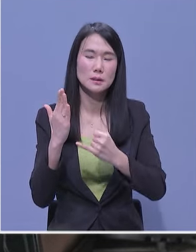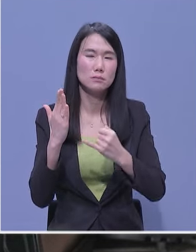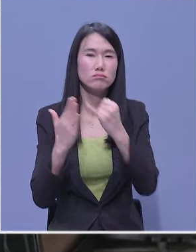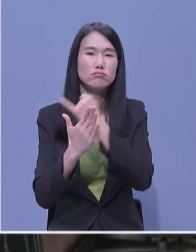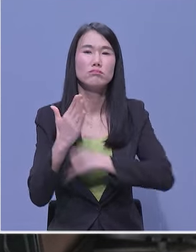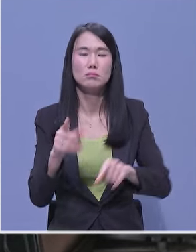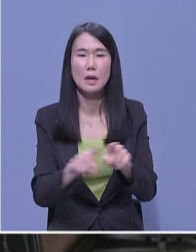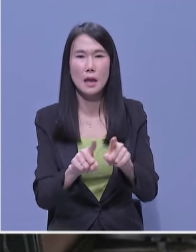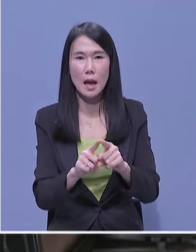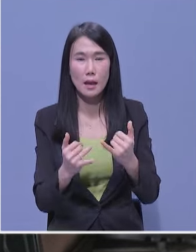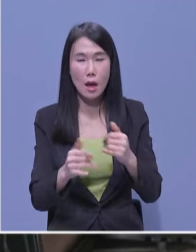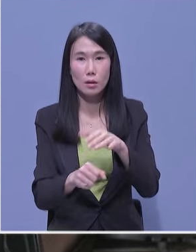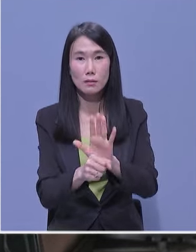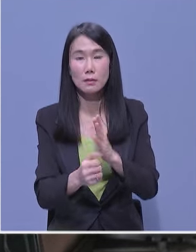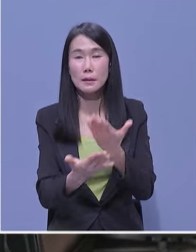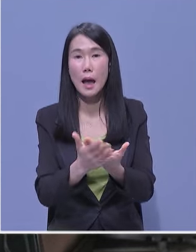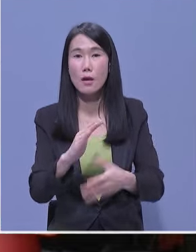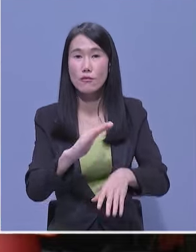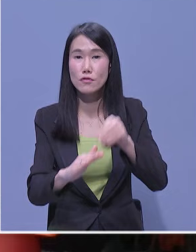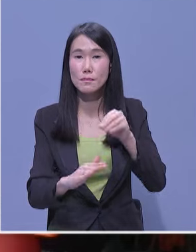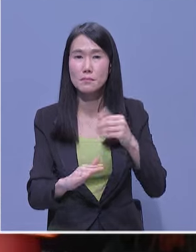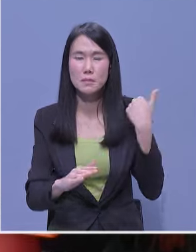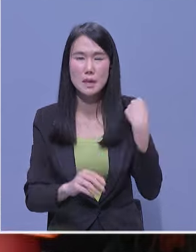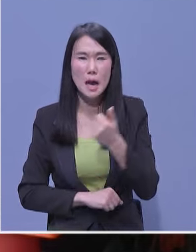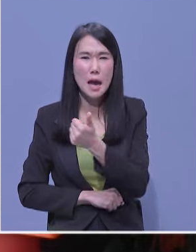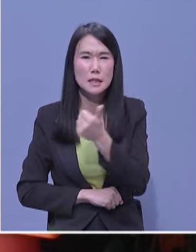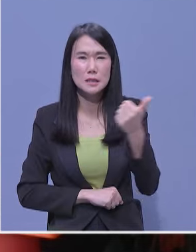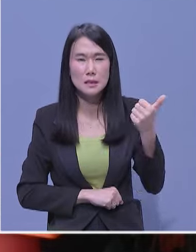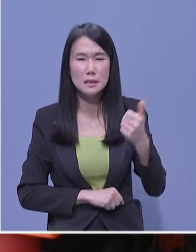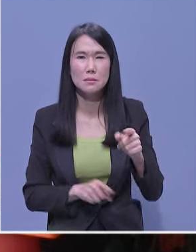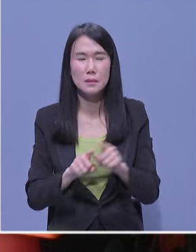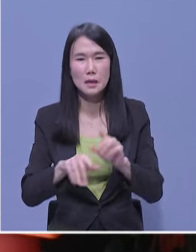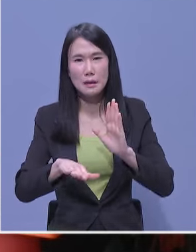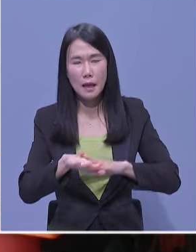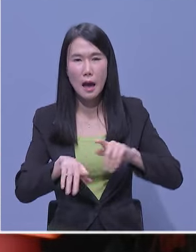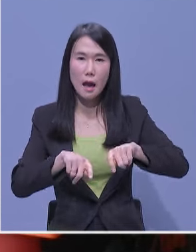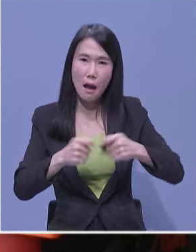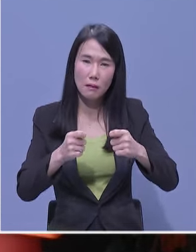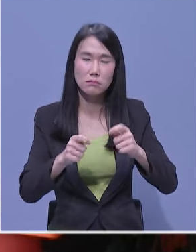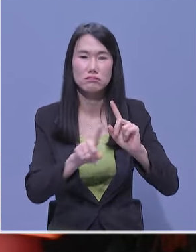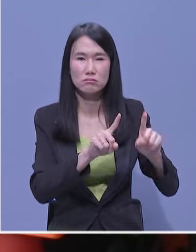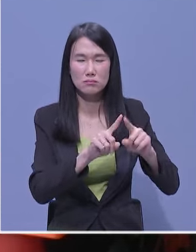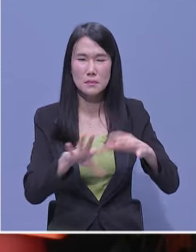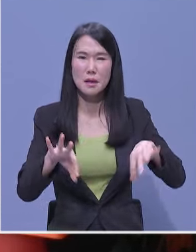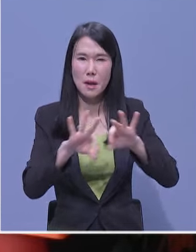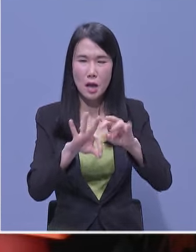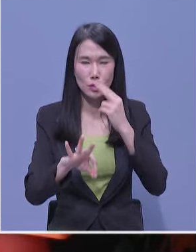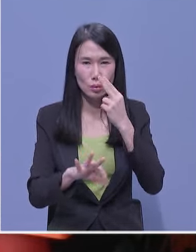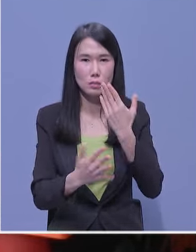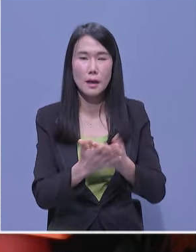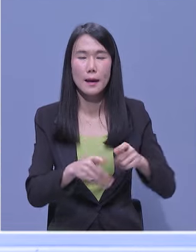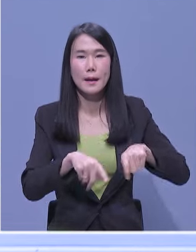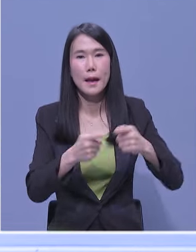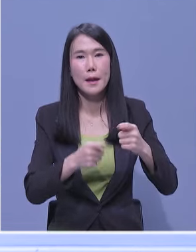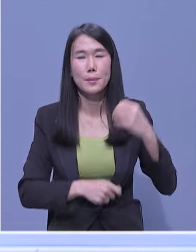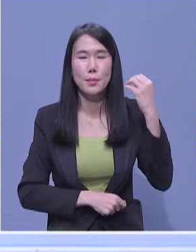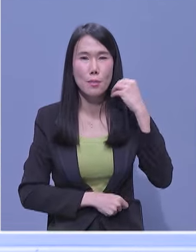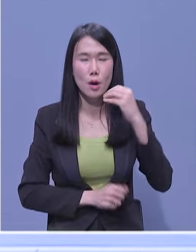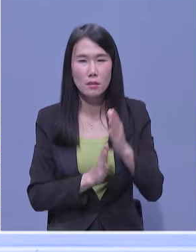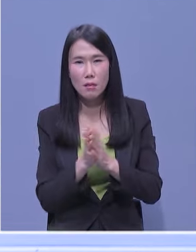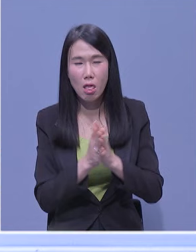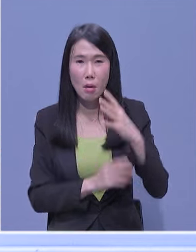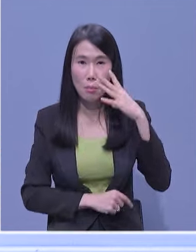และไม่ใช่แค่ค่าดุดส้วมอือย่าที่มีค่าหัวคิวค่าอะไรที่ทหารเกงก็จำใจอ่ะนั่นน่ะสิเนี่ยแต่ต้องมาลุ้นกัน